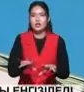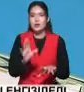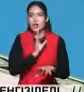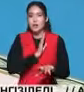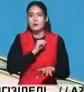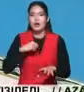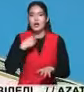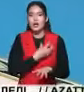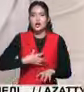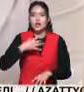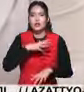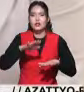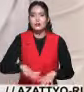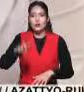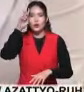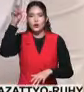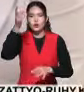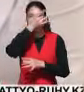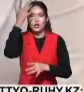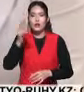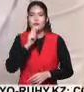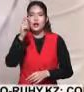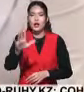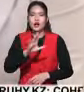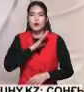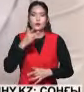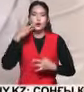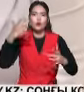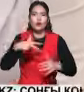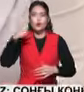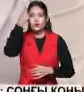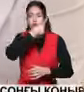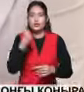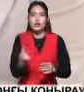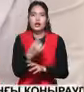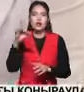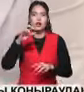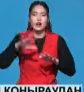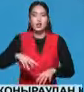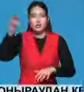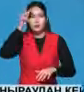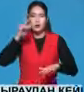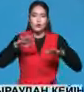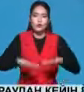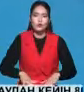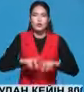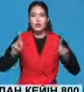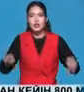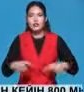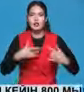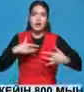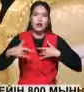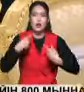ең басты үш музейге ұлттық мәртебе беріледі. Соңғы 30 жылда алғаш рет бейінді оқу орындары мен мемлекеттік концерт